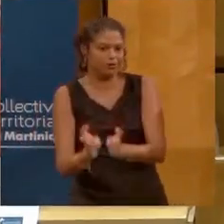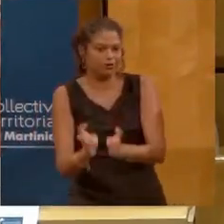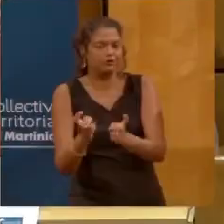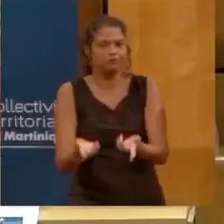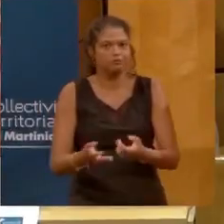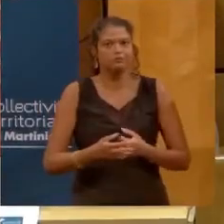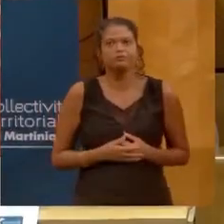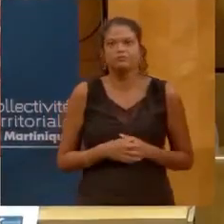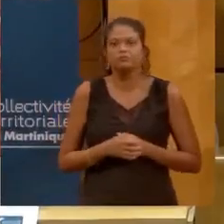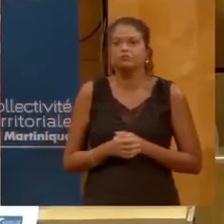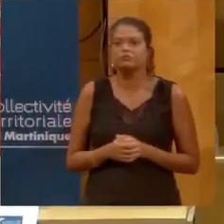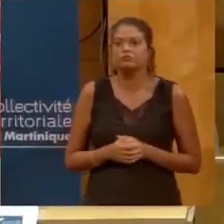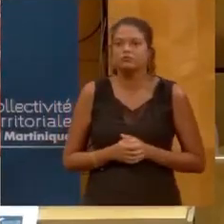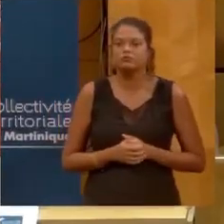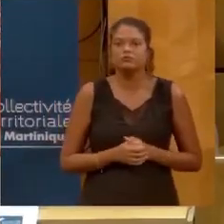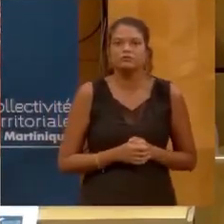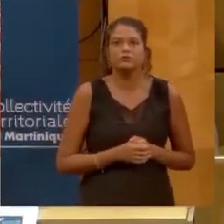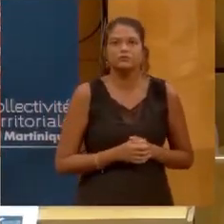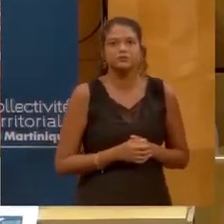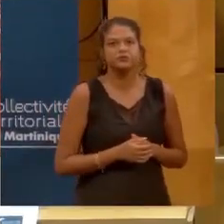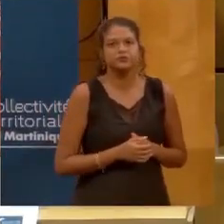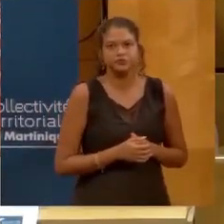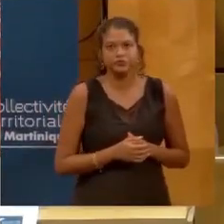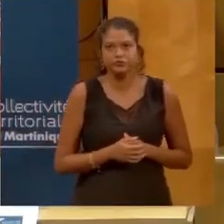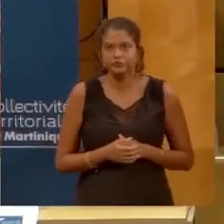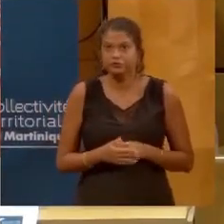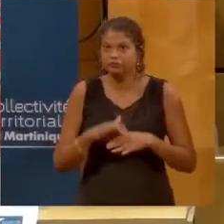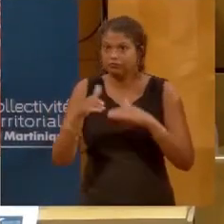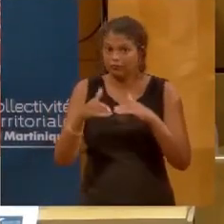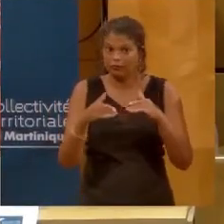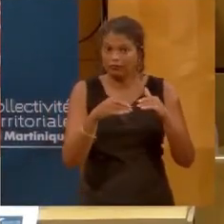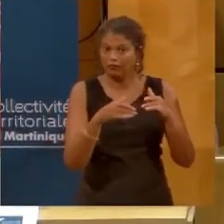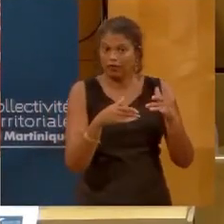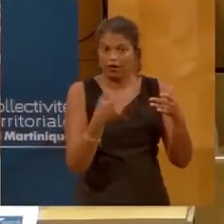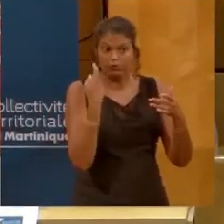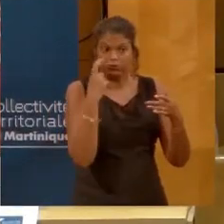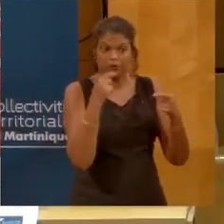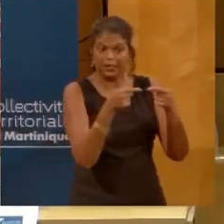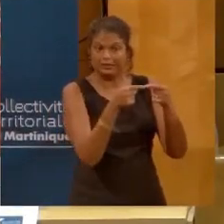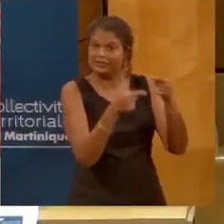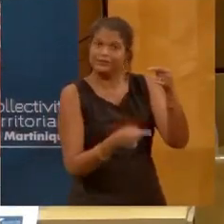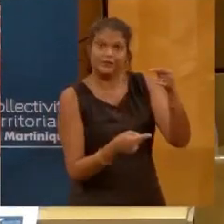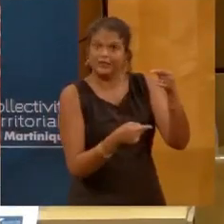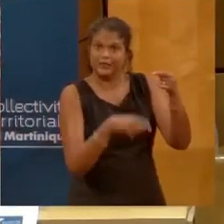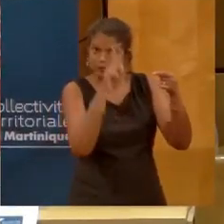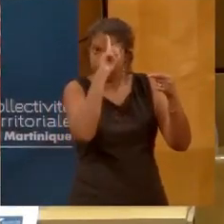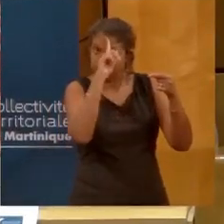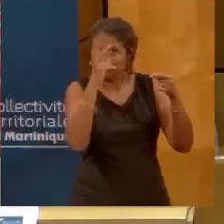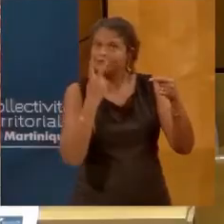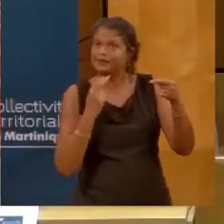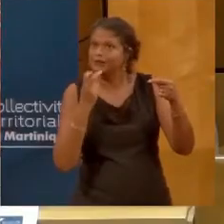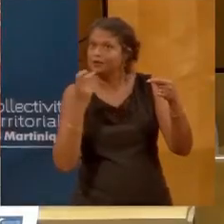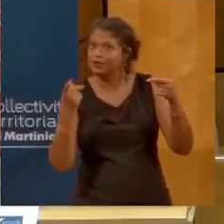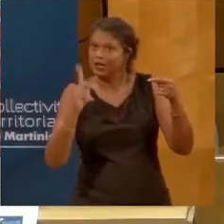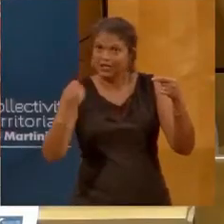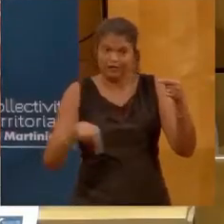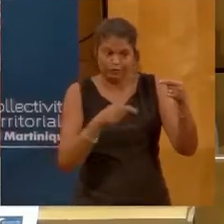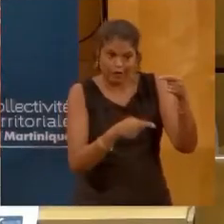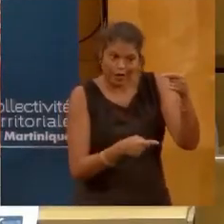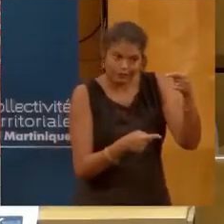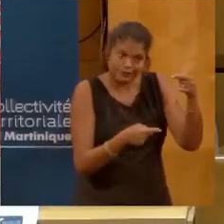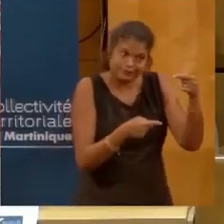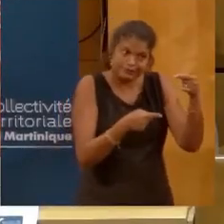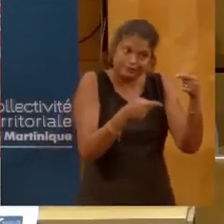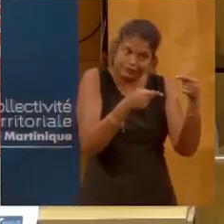Mais effectivement, quand ça se termine avec des déficits, c'est toujours grave pour les citoyens parce qu'il faut faire des redressements. Et vous avez